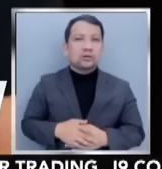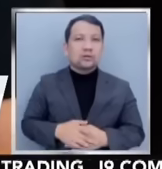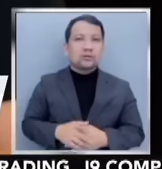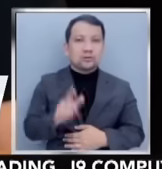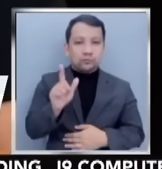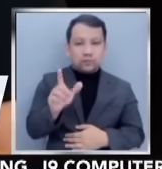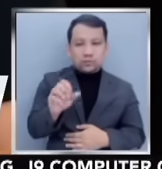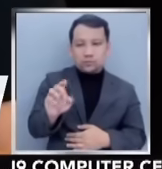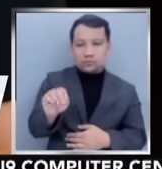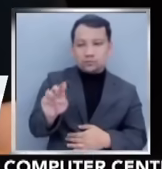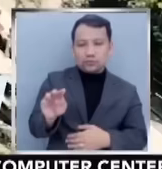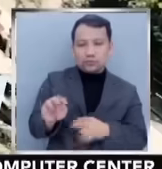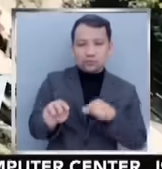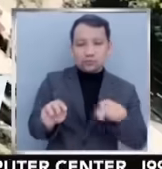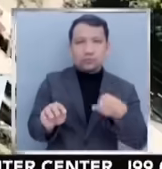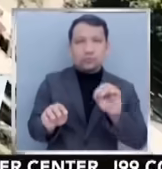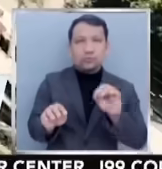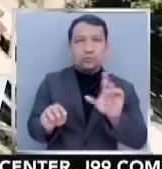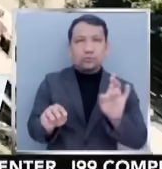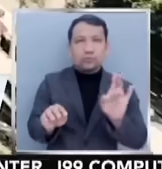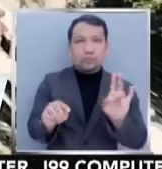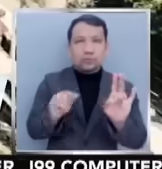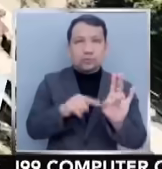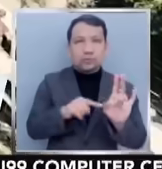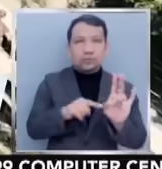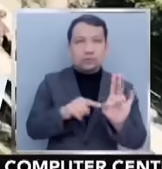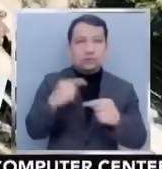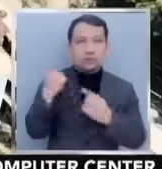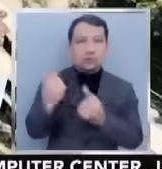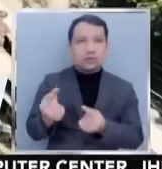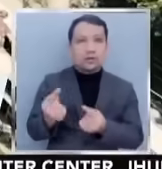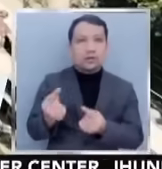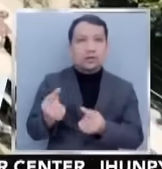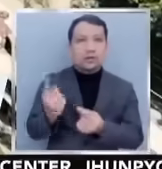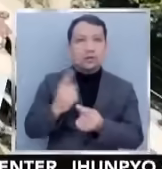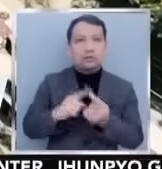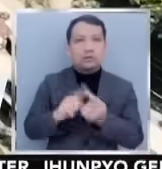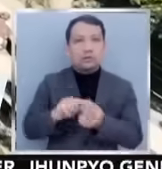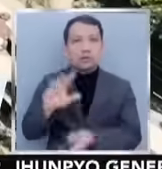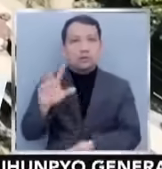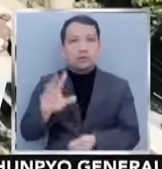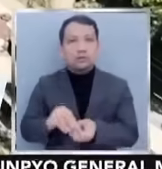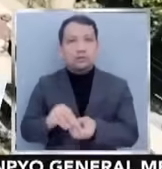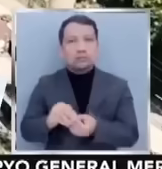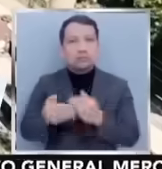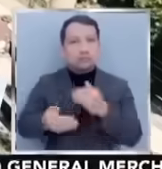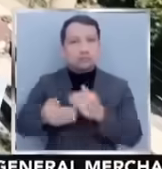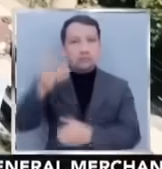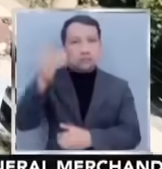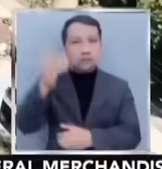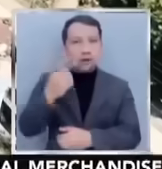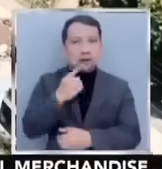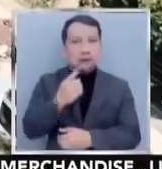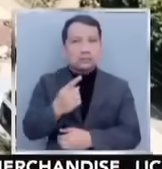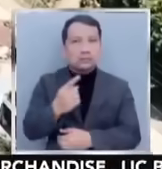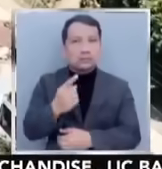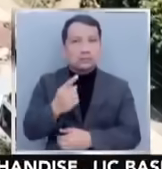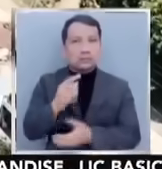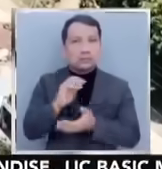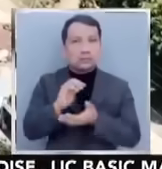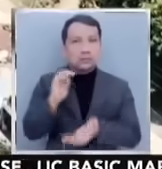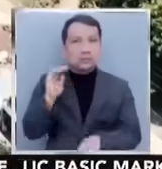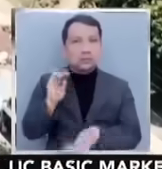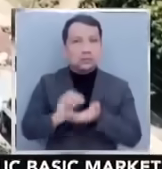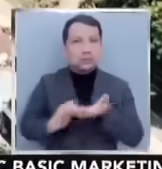to 2017, that was the period rather, na napakataas ang reduction ng